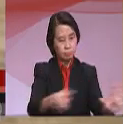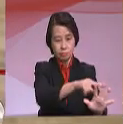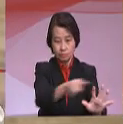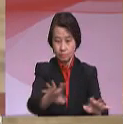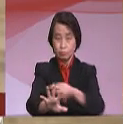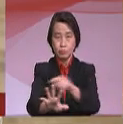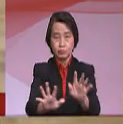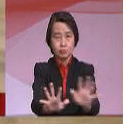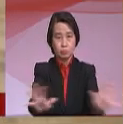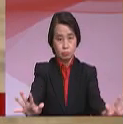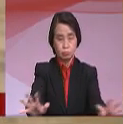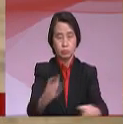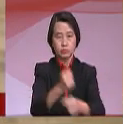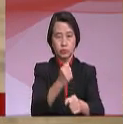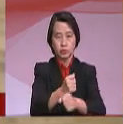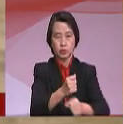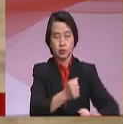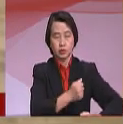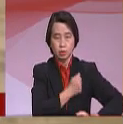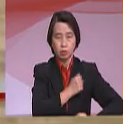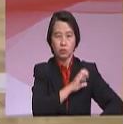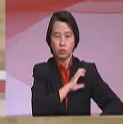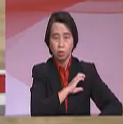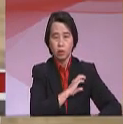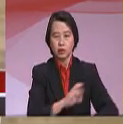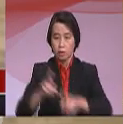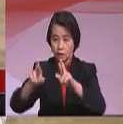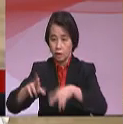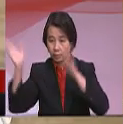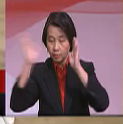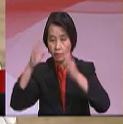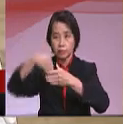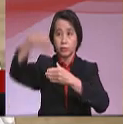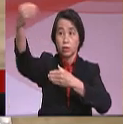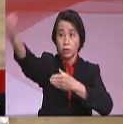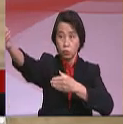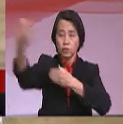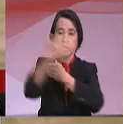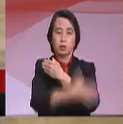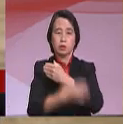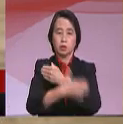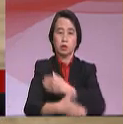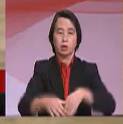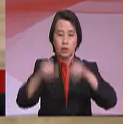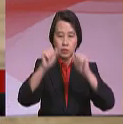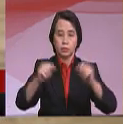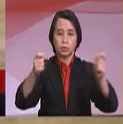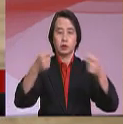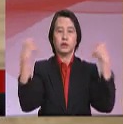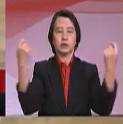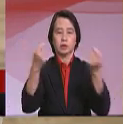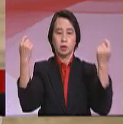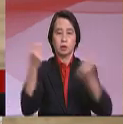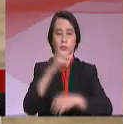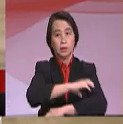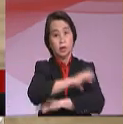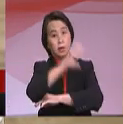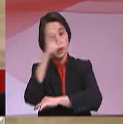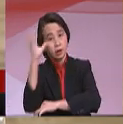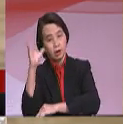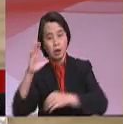perbatasan negara dan rakyat Malaysia yang berada di luar negara dapat menyambut Krismas dengan